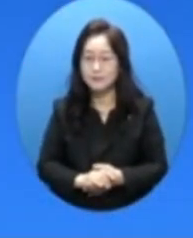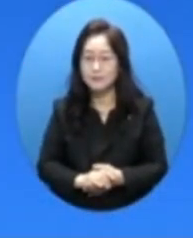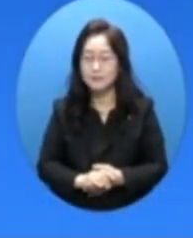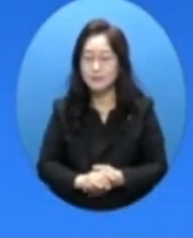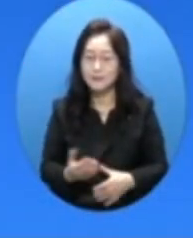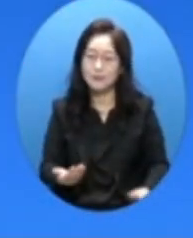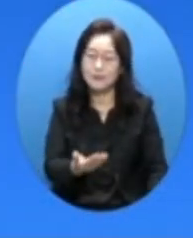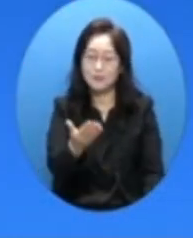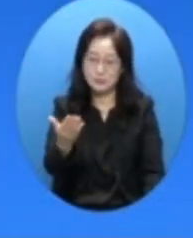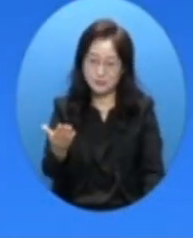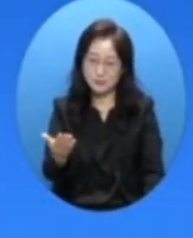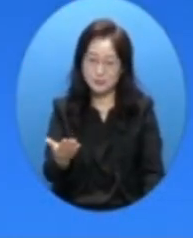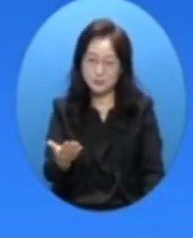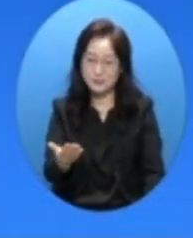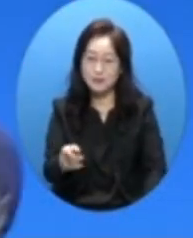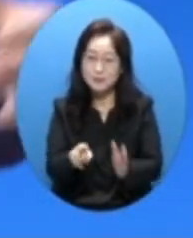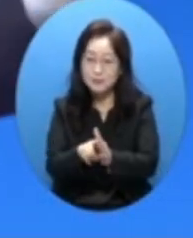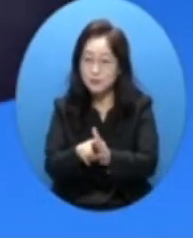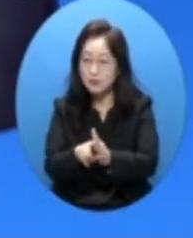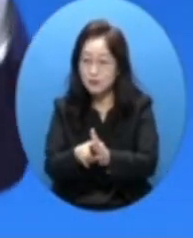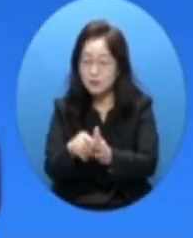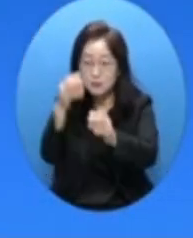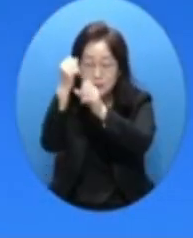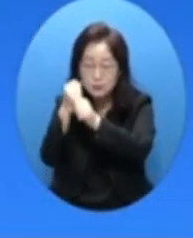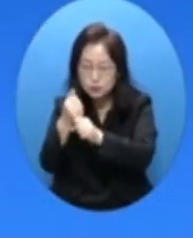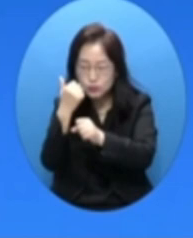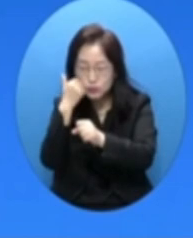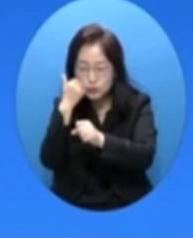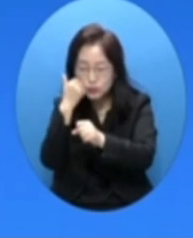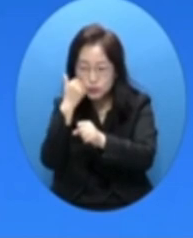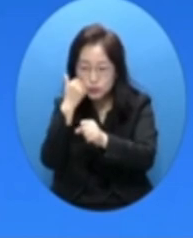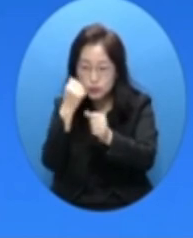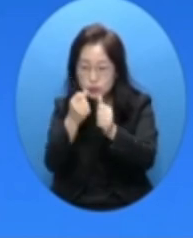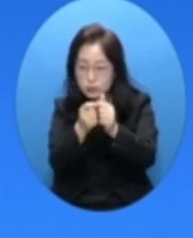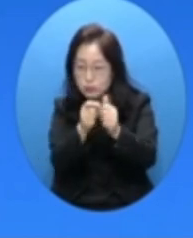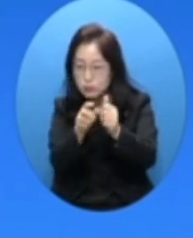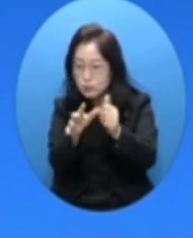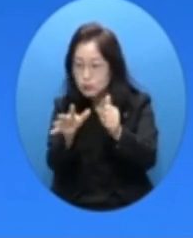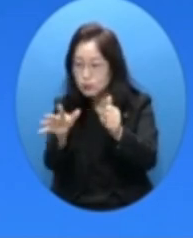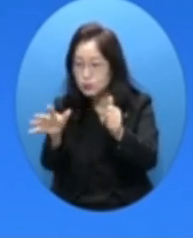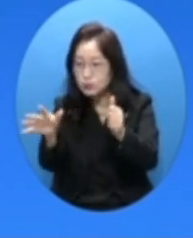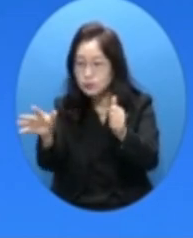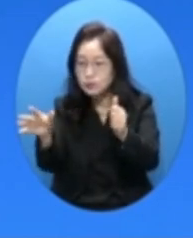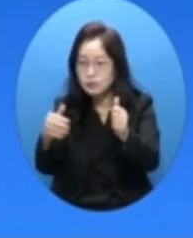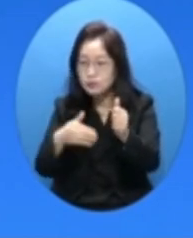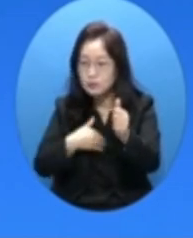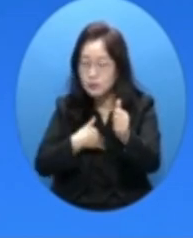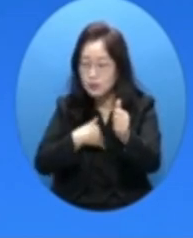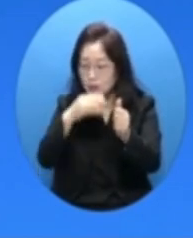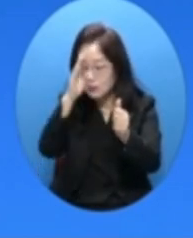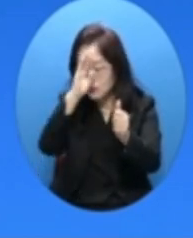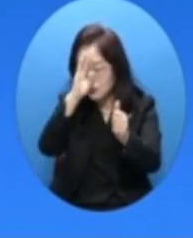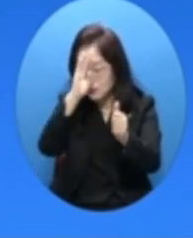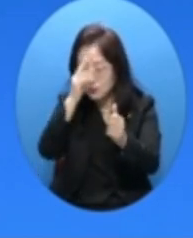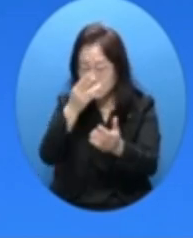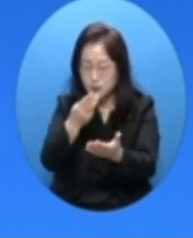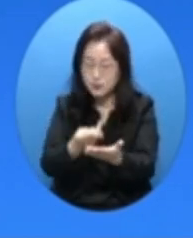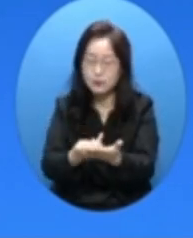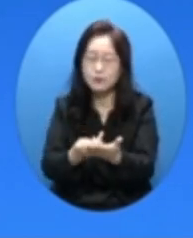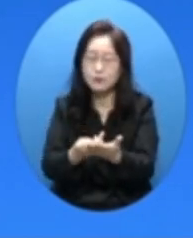여러분 믿고 어쨌든 사람이 한 사람 내 곁을 떠납니다 내가 몸이 아파서 오랫동안 누워 있으면